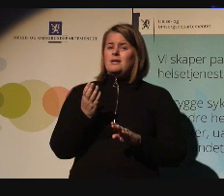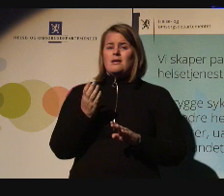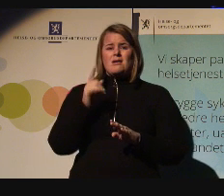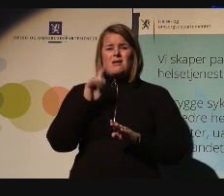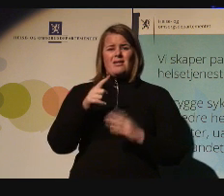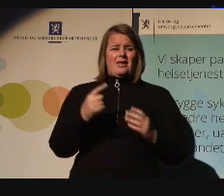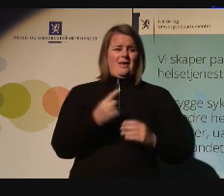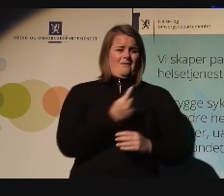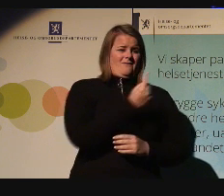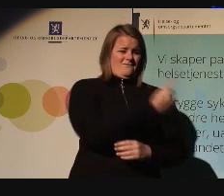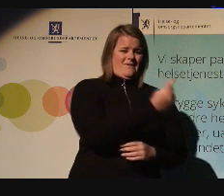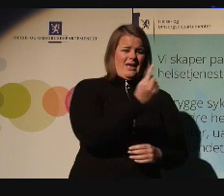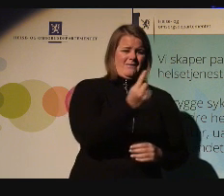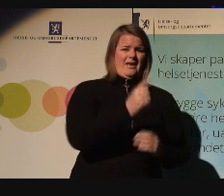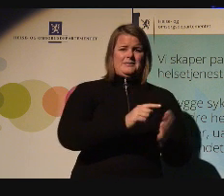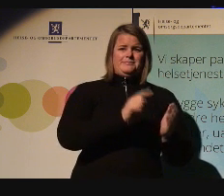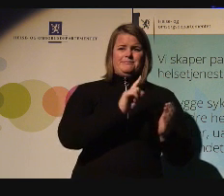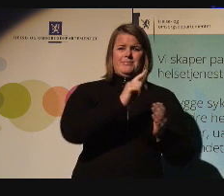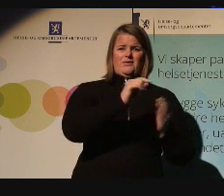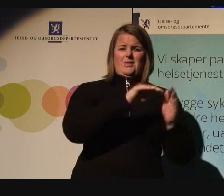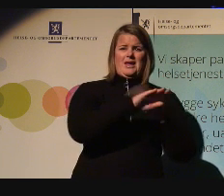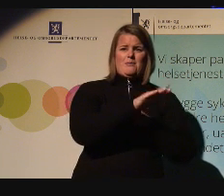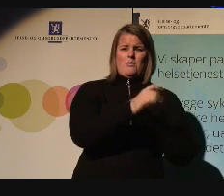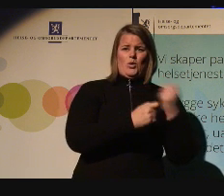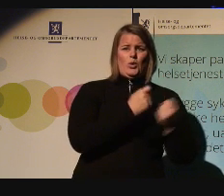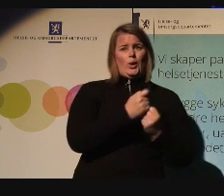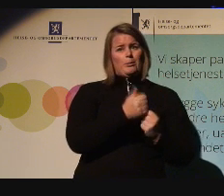at hver enkelt drar hjem og gjør så godt den kan.